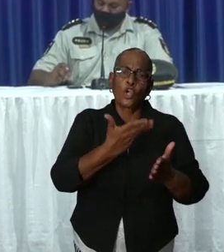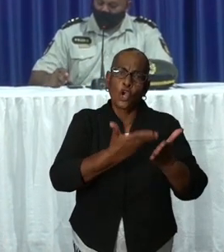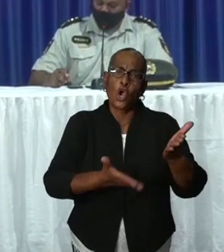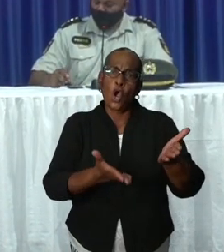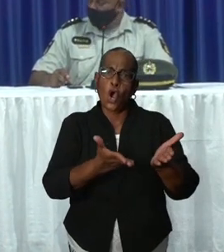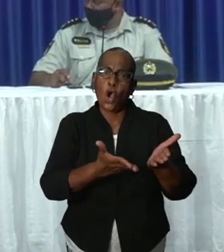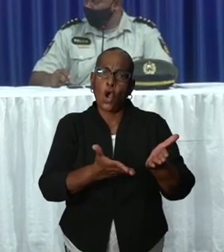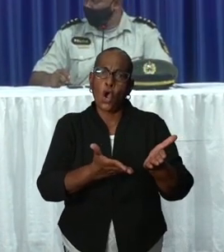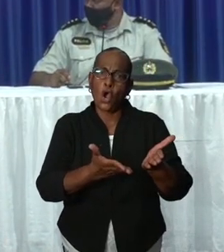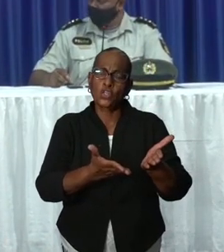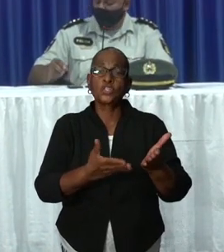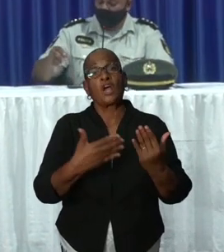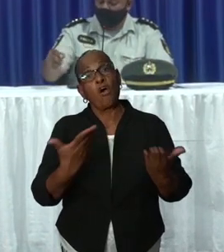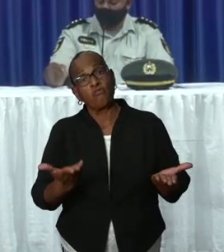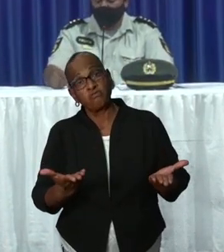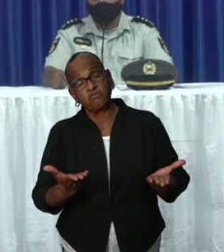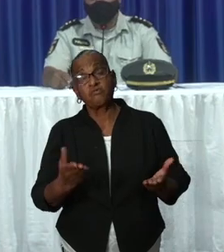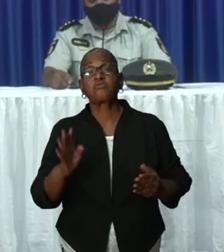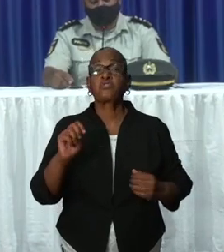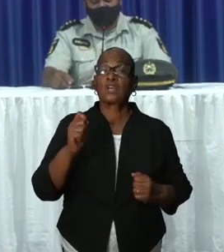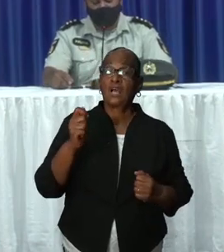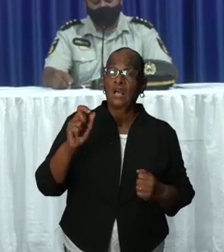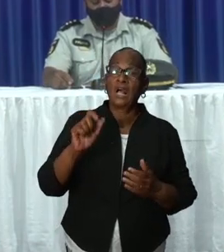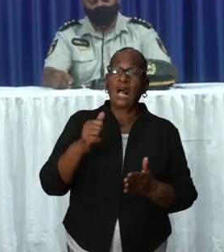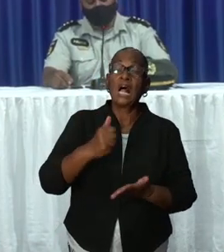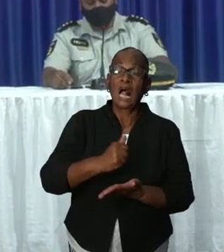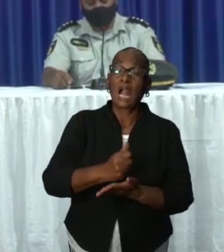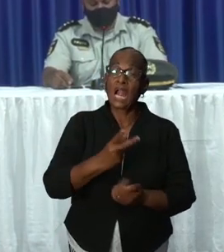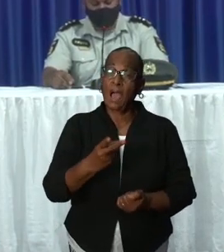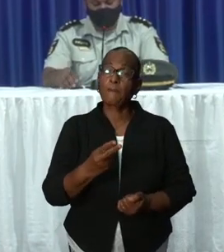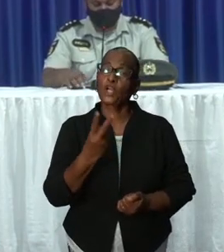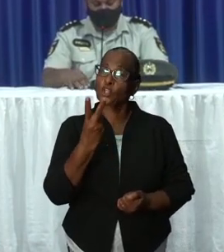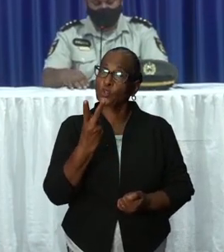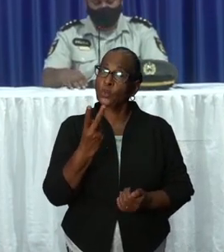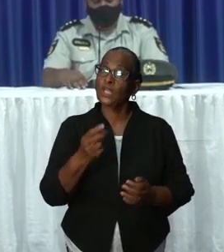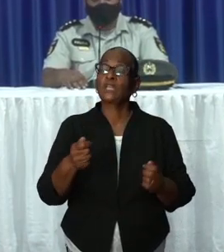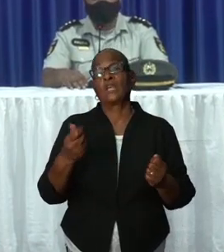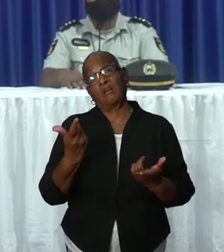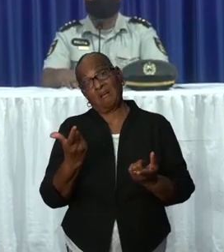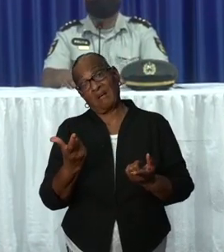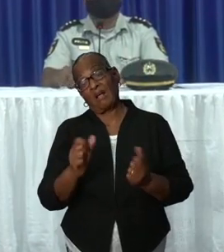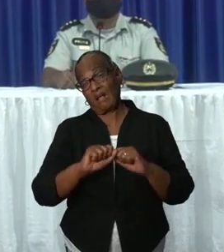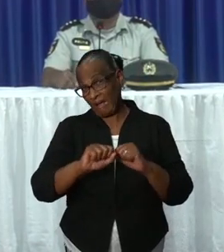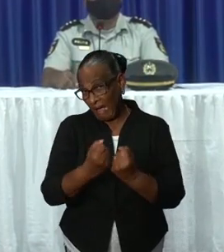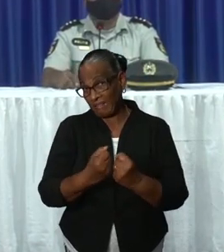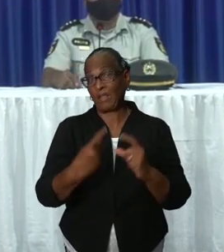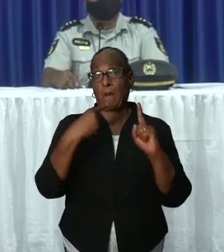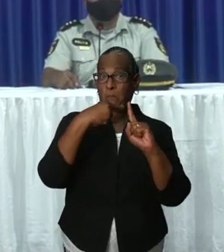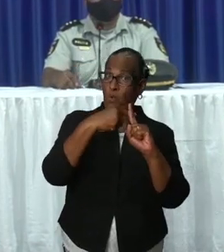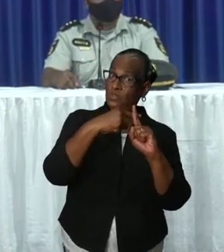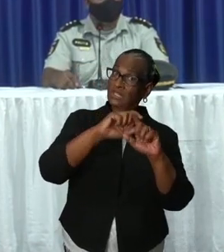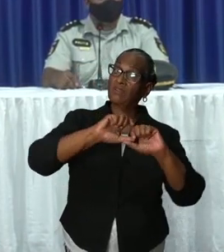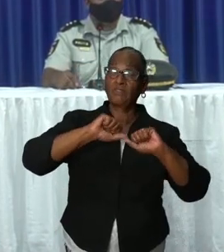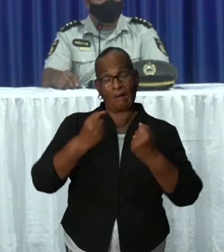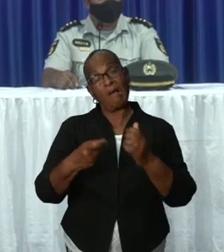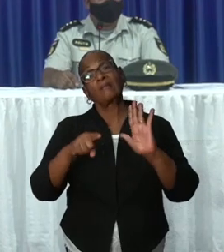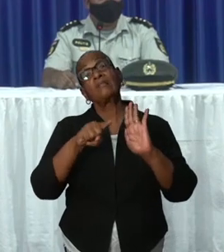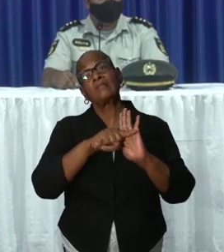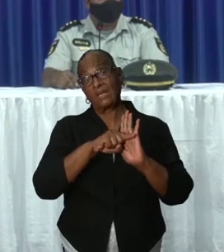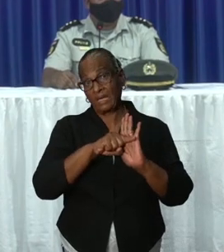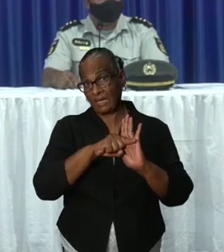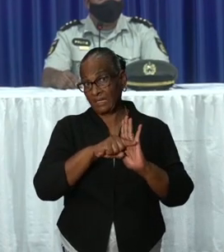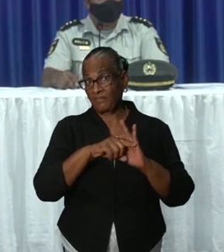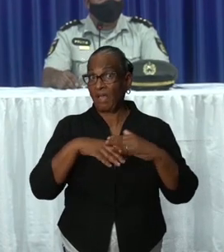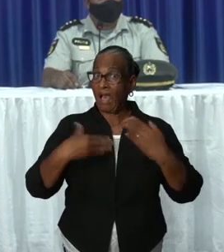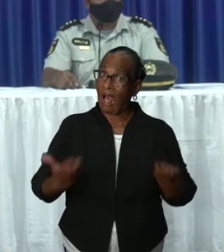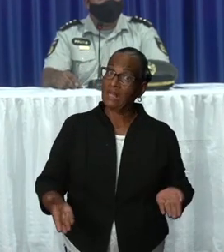vanuit de microbiologisch lab, waarbij er twee resultaten kunnen zijn, of negatief of positief. Als het negatief is, dan betekent